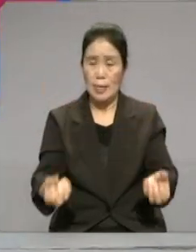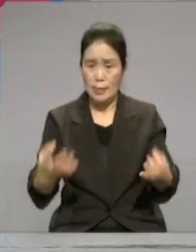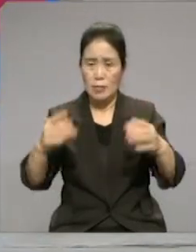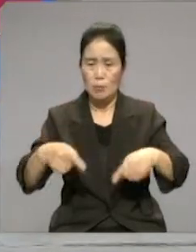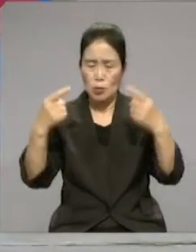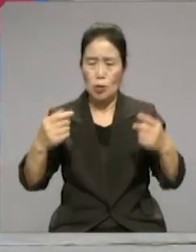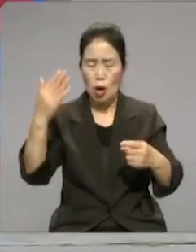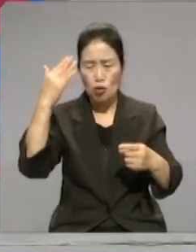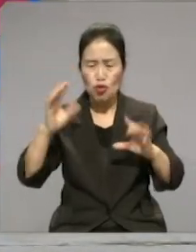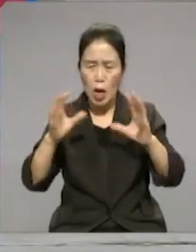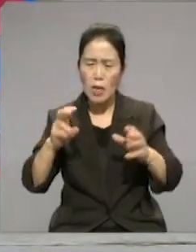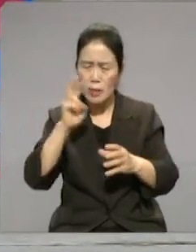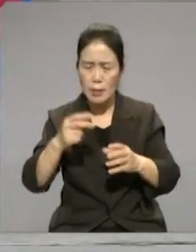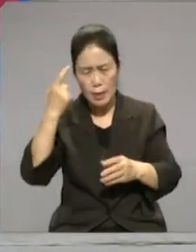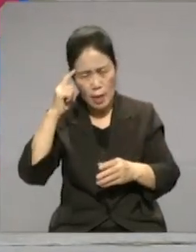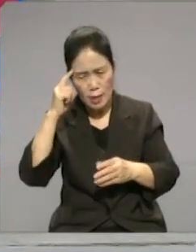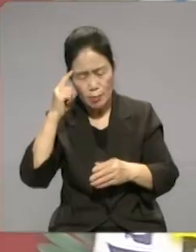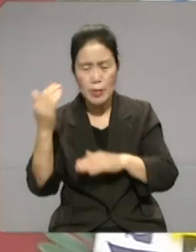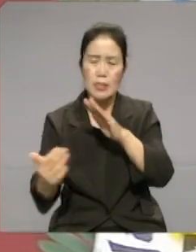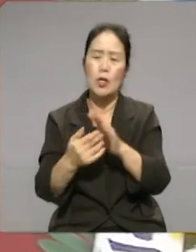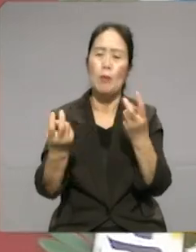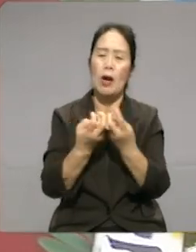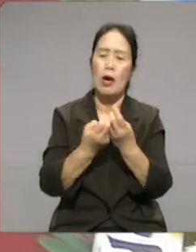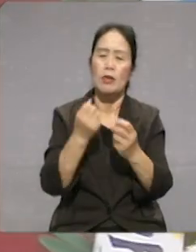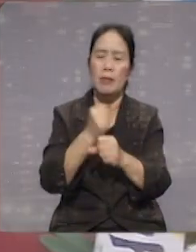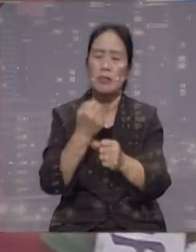국악인들이 고민해 실현 방안을 만들어 달라고